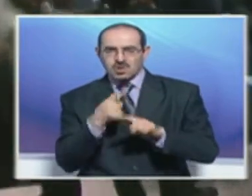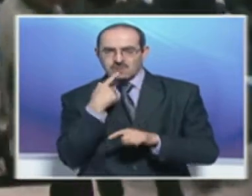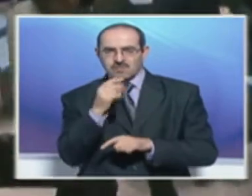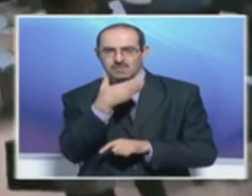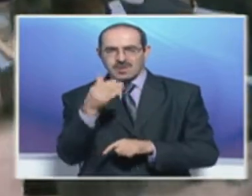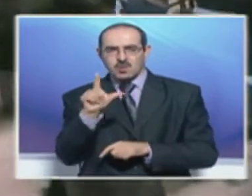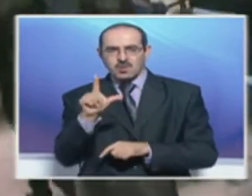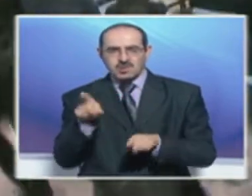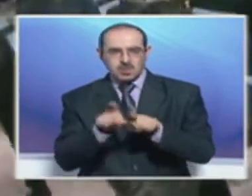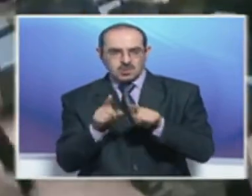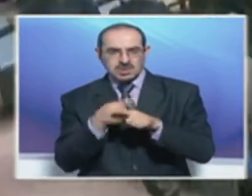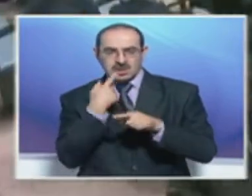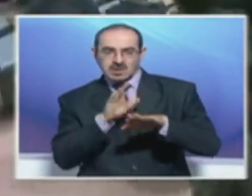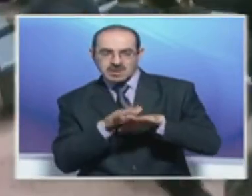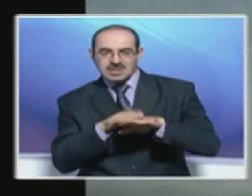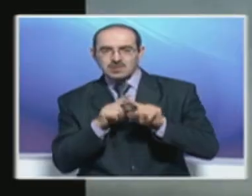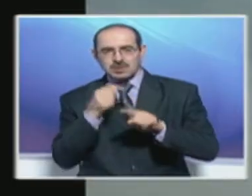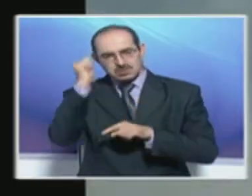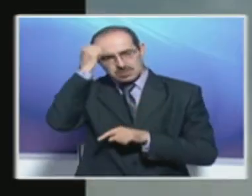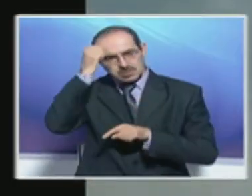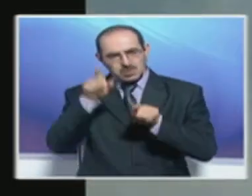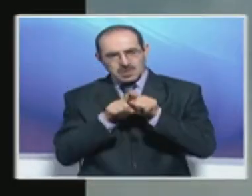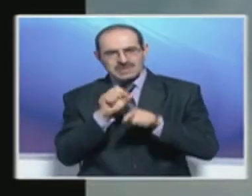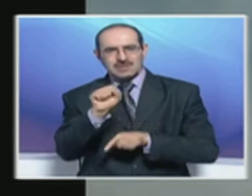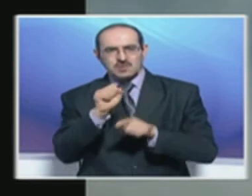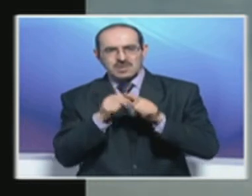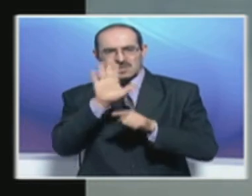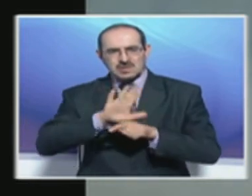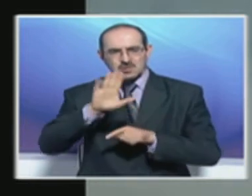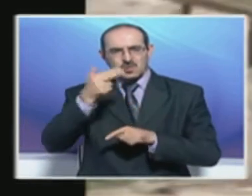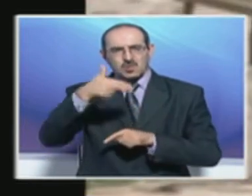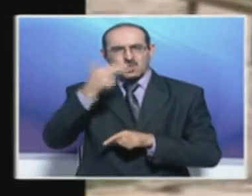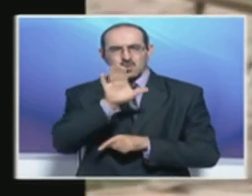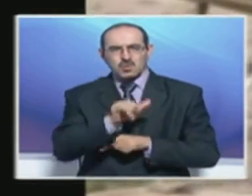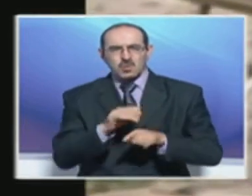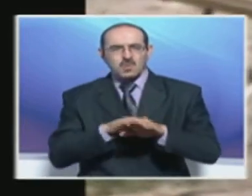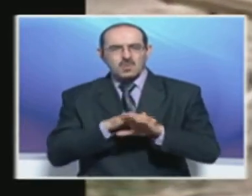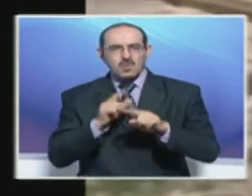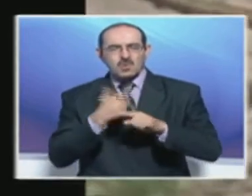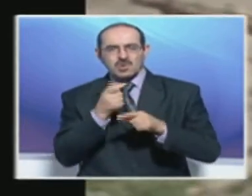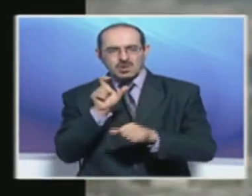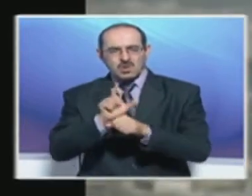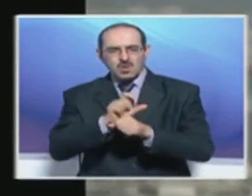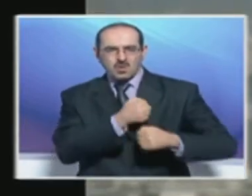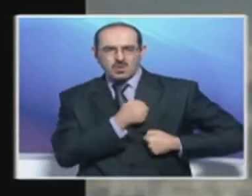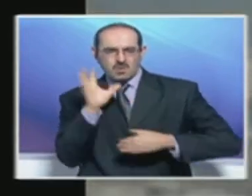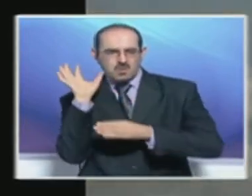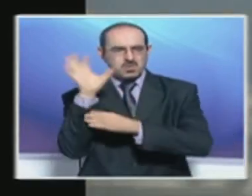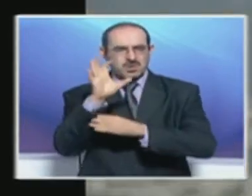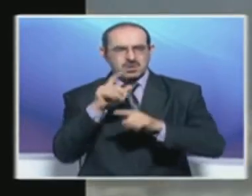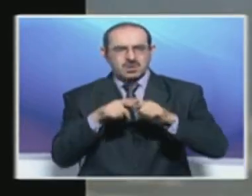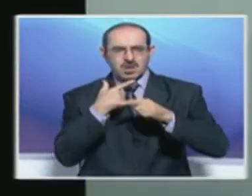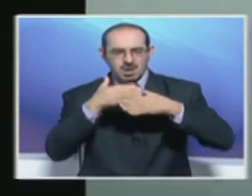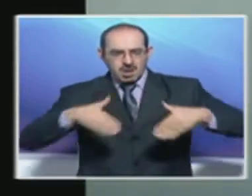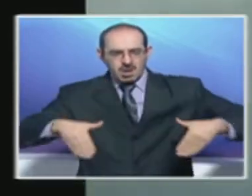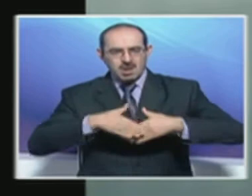لوكوك. المجلس سيدرس تطورات الوضع شمال سوريا، أين شرعت القوات التركية في شن هجوم